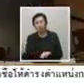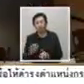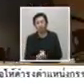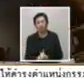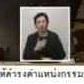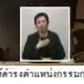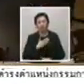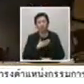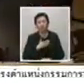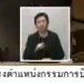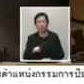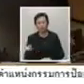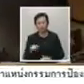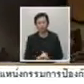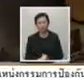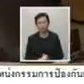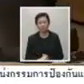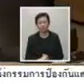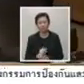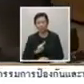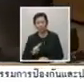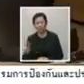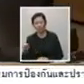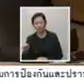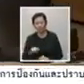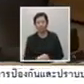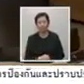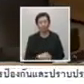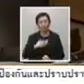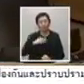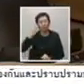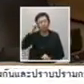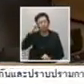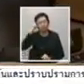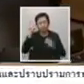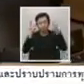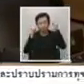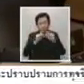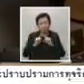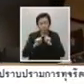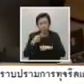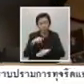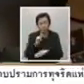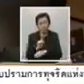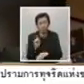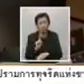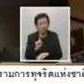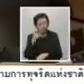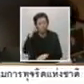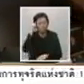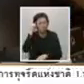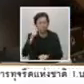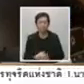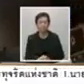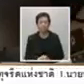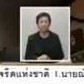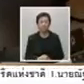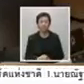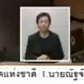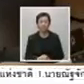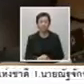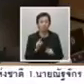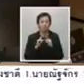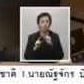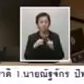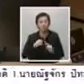มก็ลงทางนี้นะครับผมก็ไม่ทราบว่าท่านนายกไปคุยกับท่านประธานยังไงนะครับนะคุ